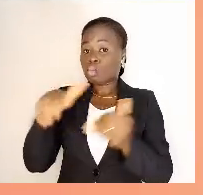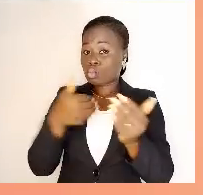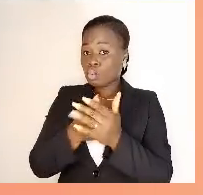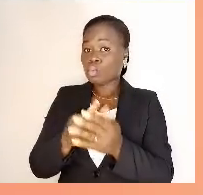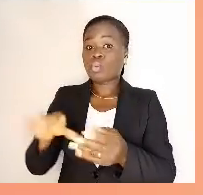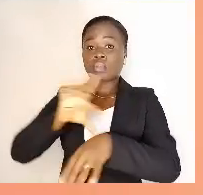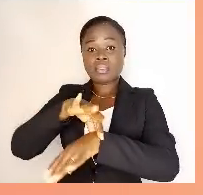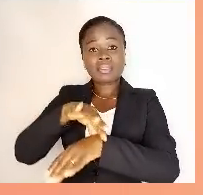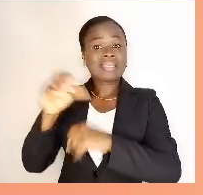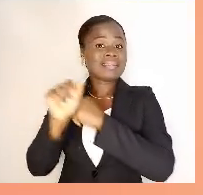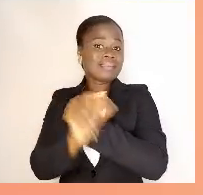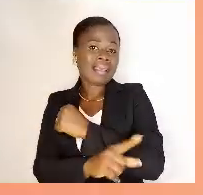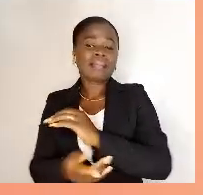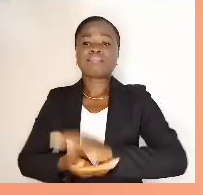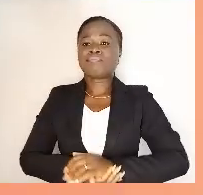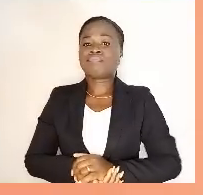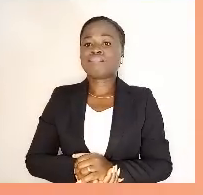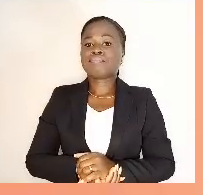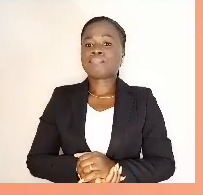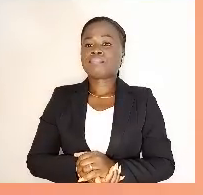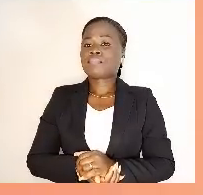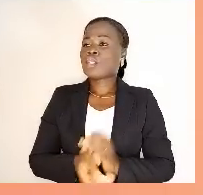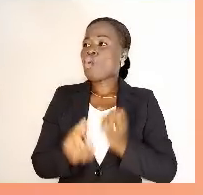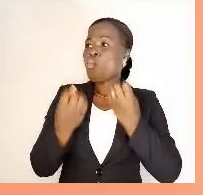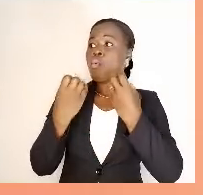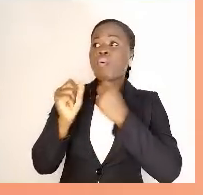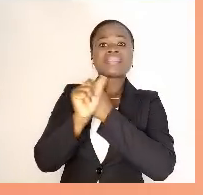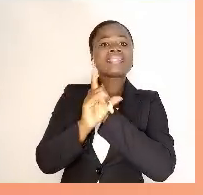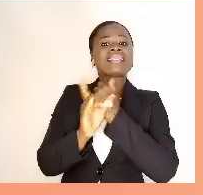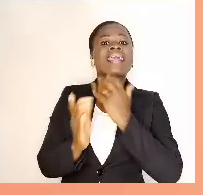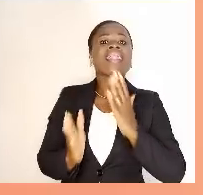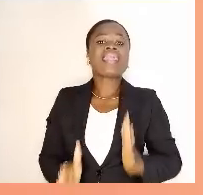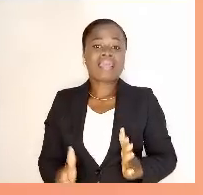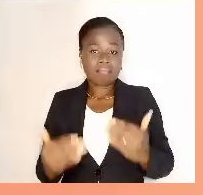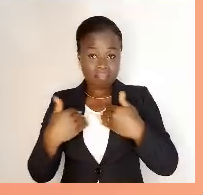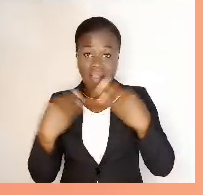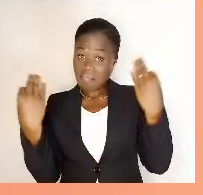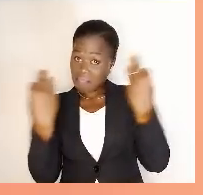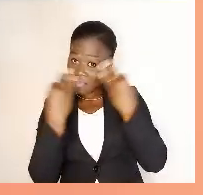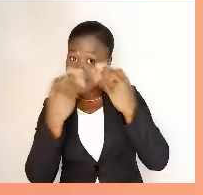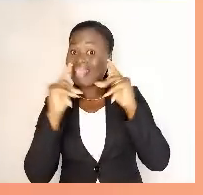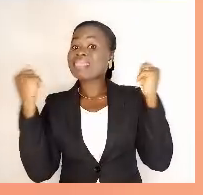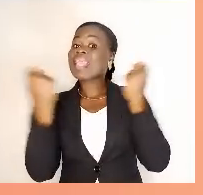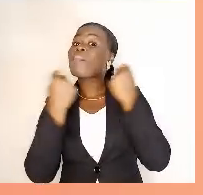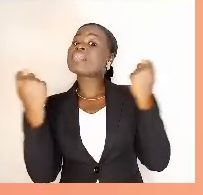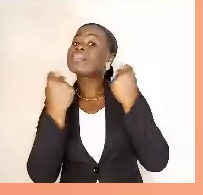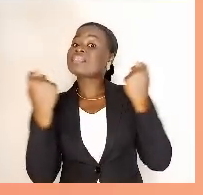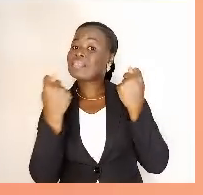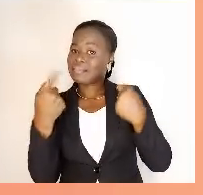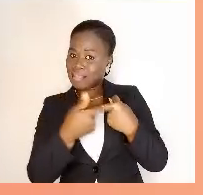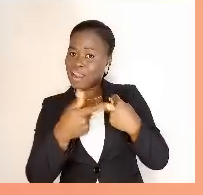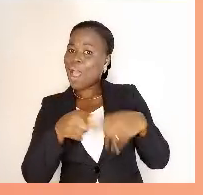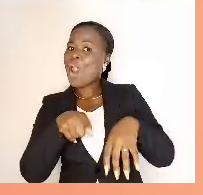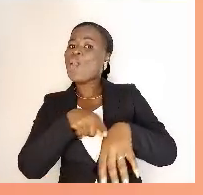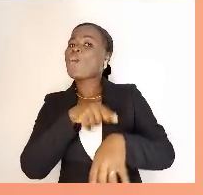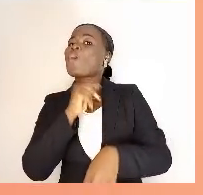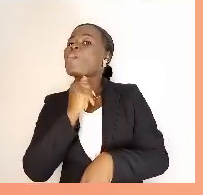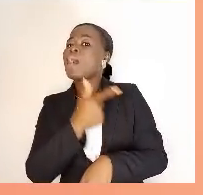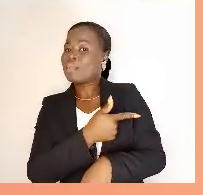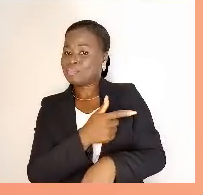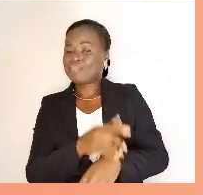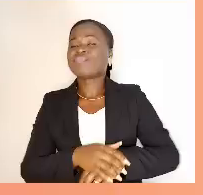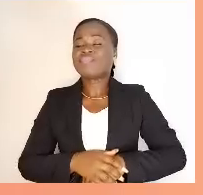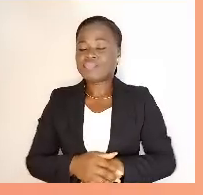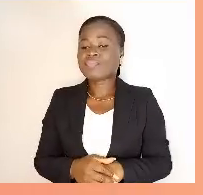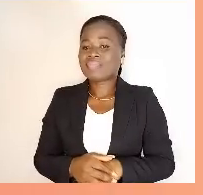territoire. Pour beaucoup d'entre nous, nous venons de célébrer la fête de la Tabaski,